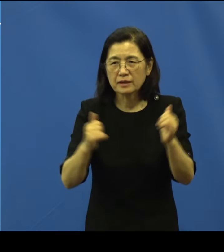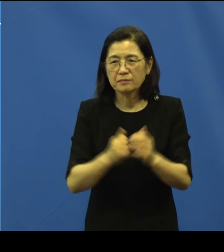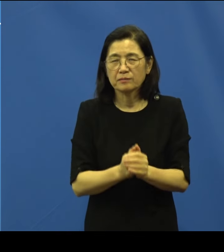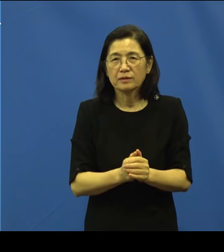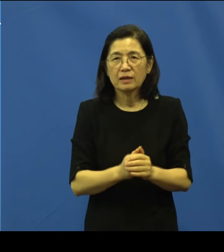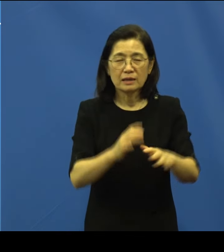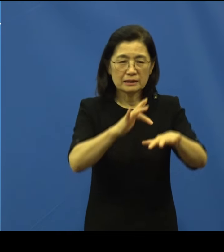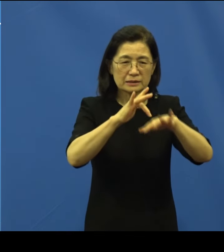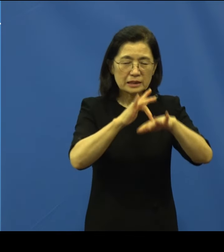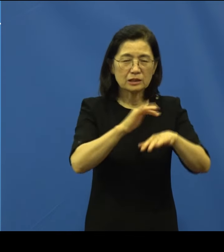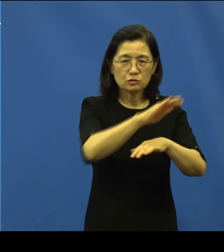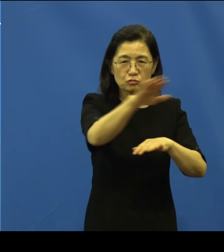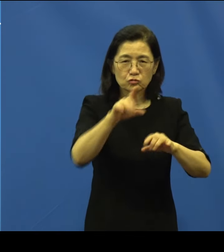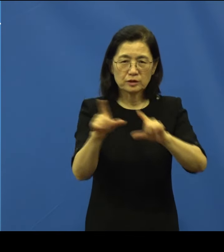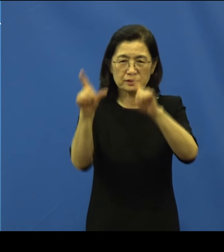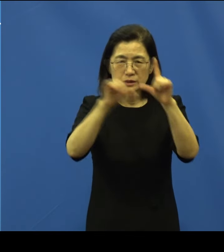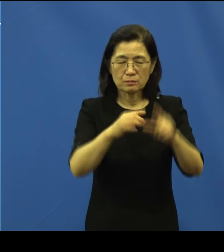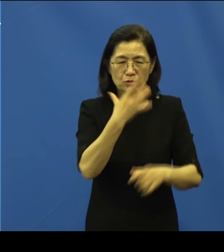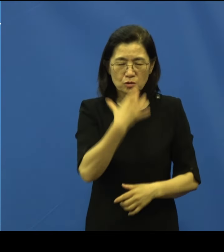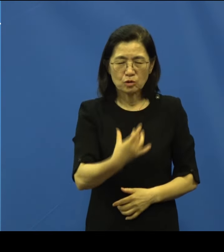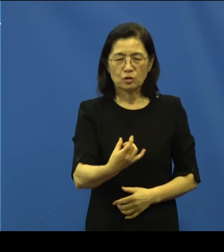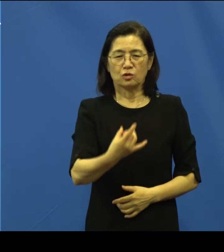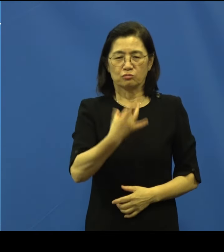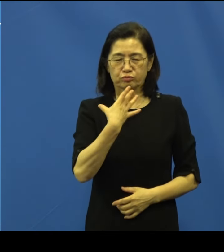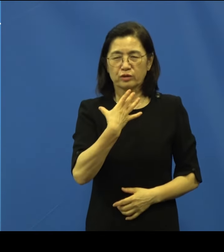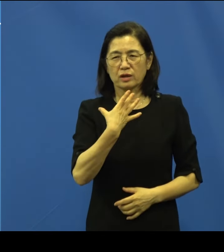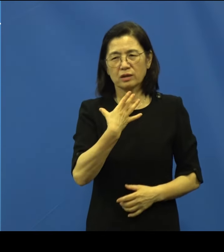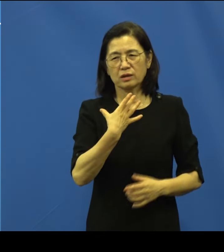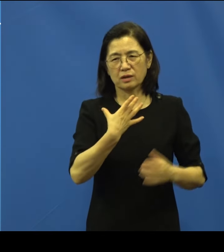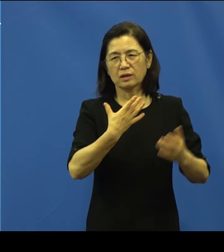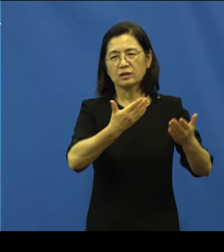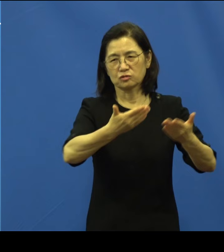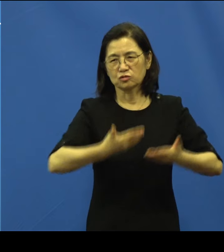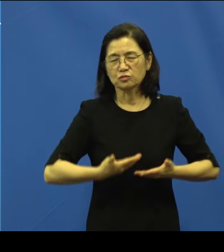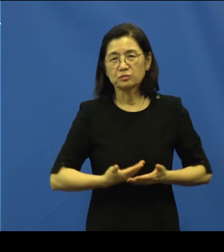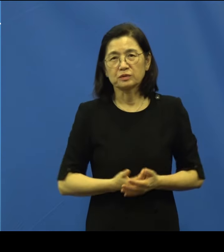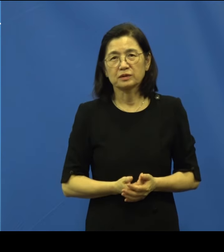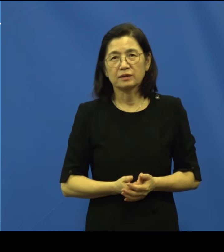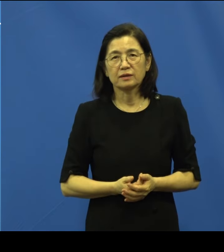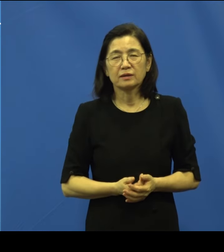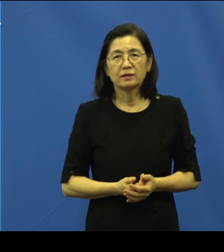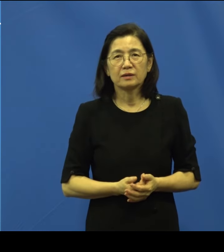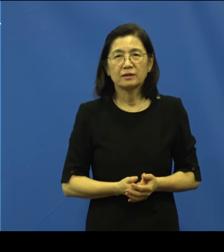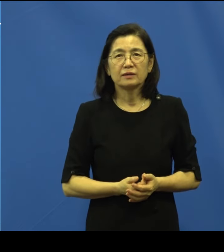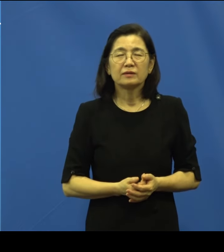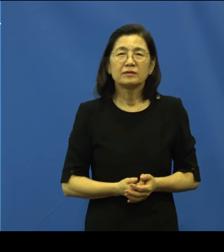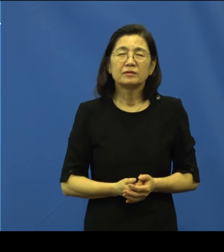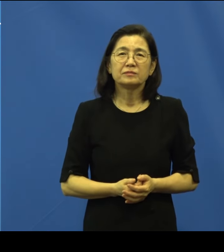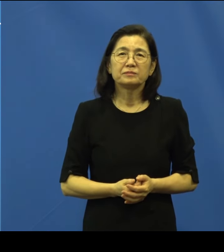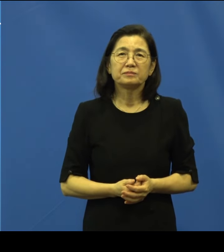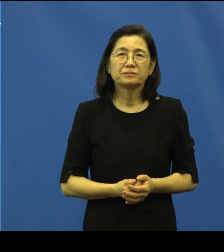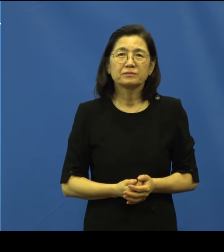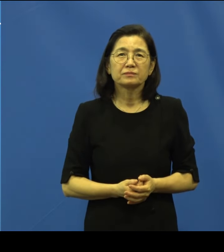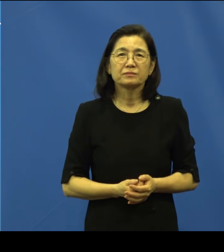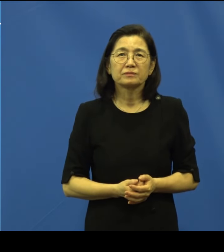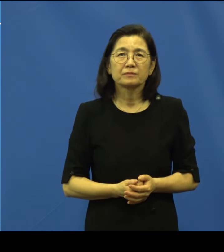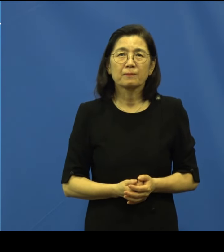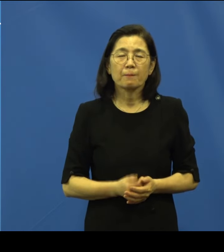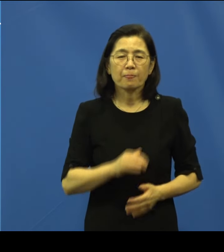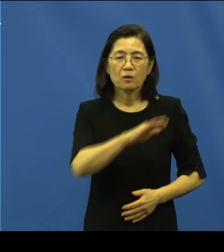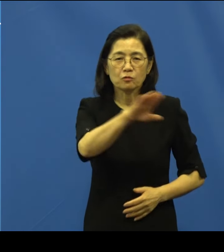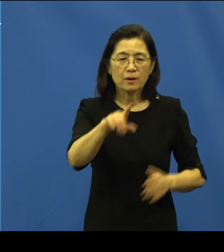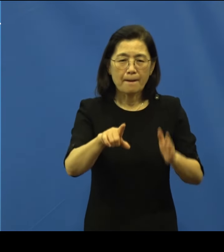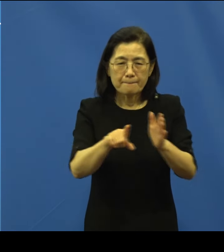불행으로 몰아넣고 파멸로 달려가도록 위협합니다. 엘리사를 결박하여 오라는 이 아람 왕의 명령은 섬찟하게 들리지 않아요? 우리가